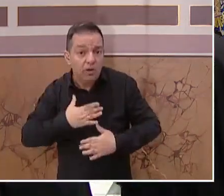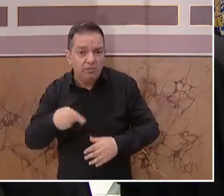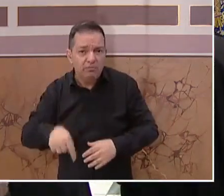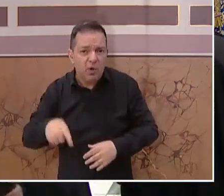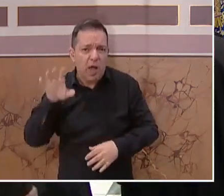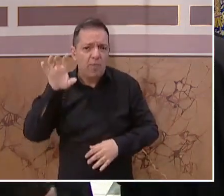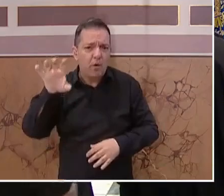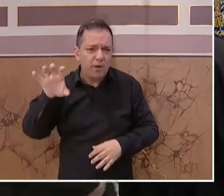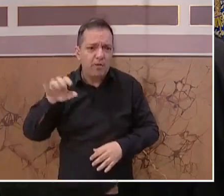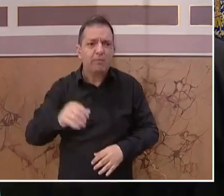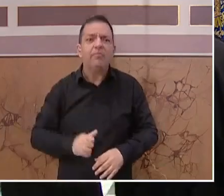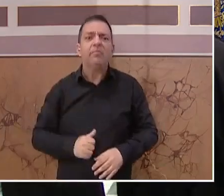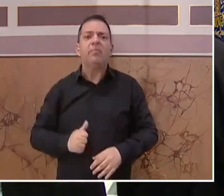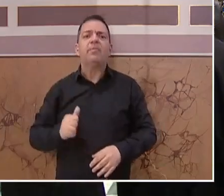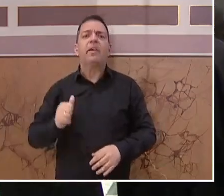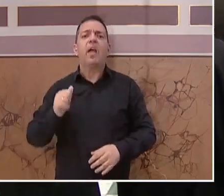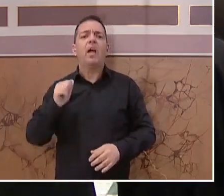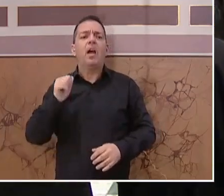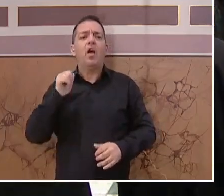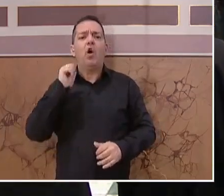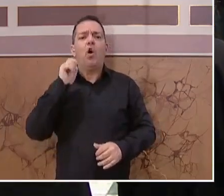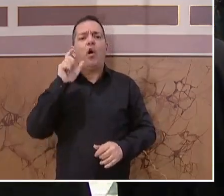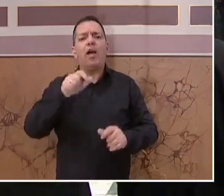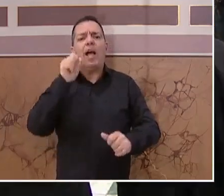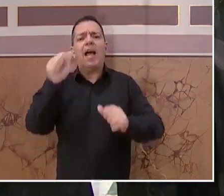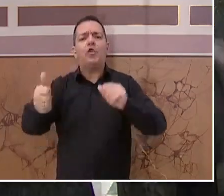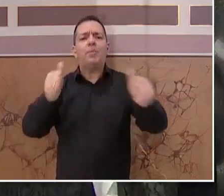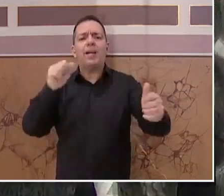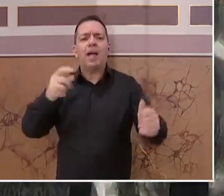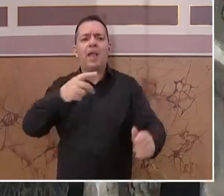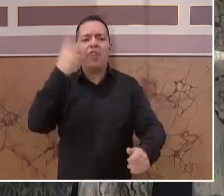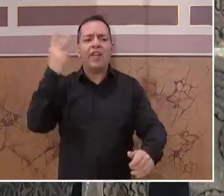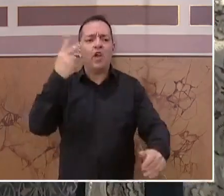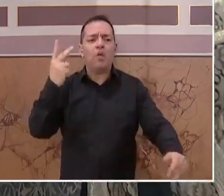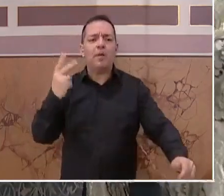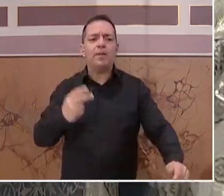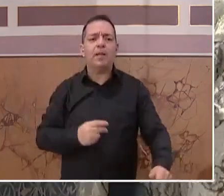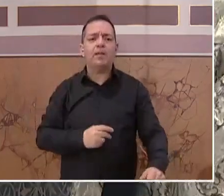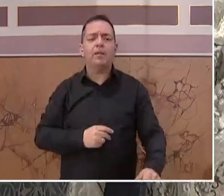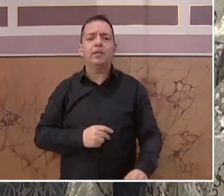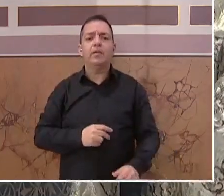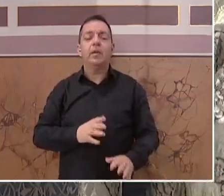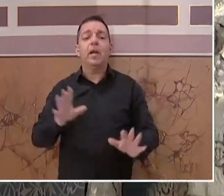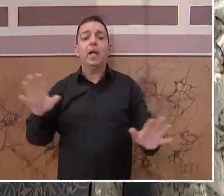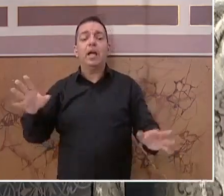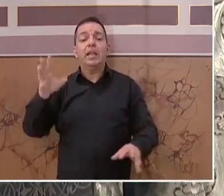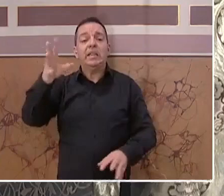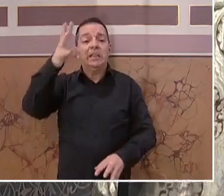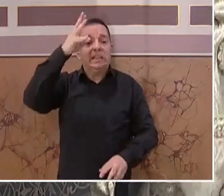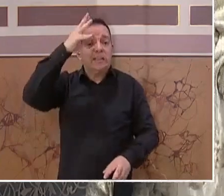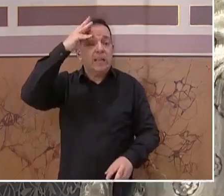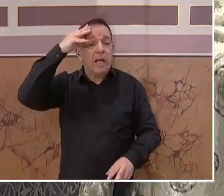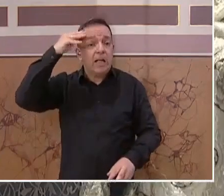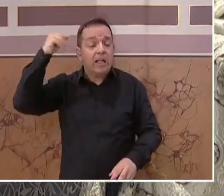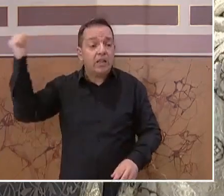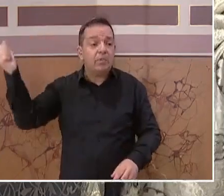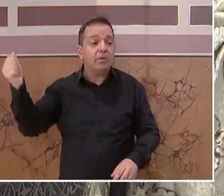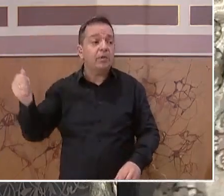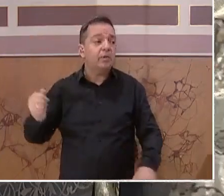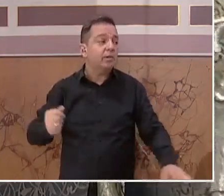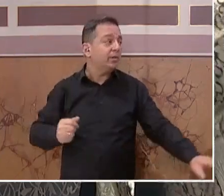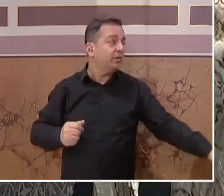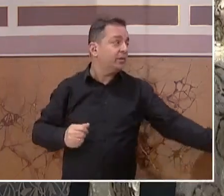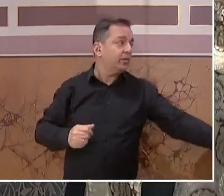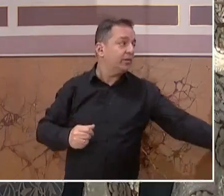υπερπροβάλλονται τα ατομικά δικαιώματα, αλλά συχνά λησμονείται η αγάπη,